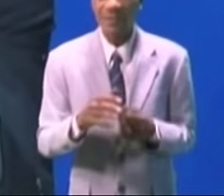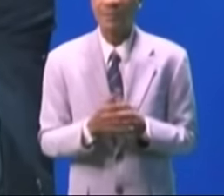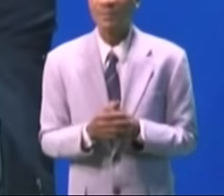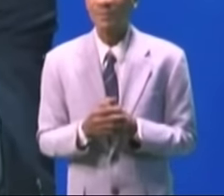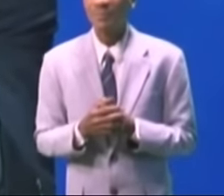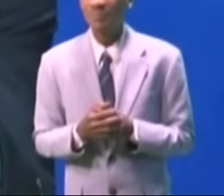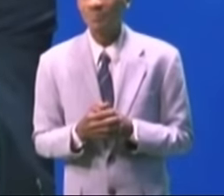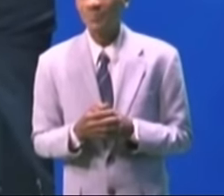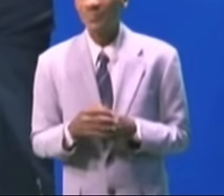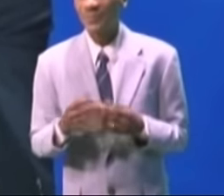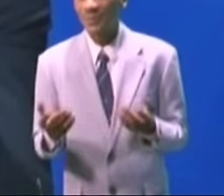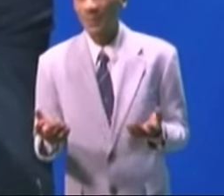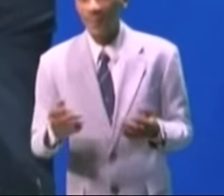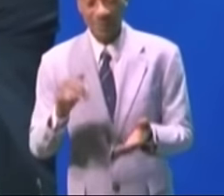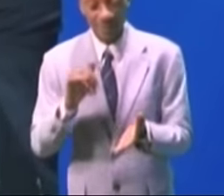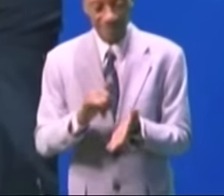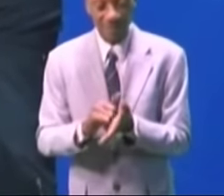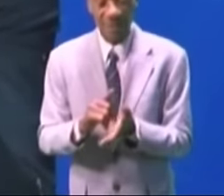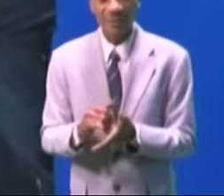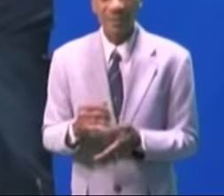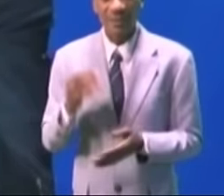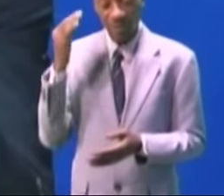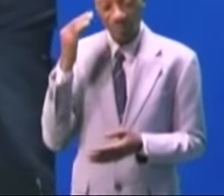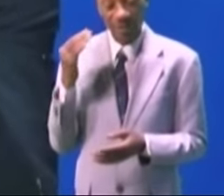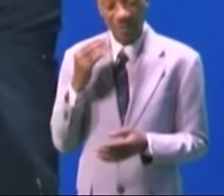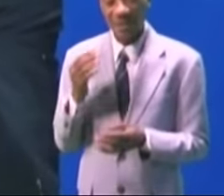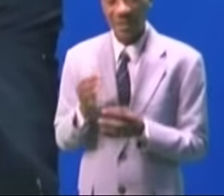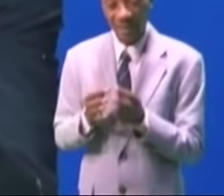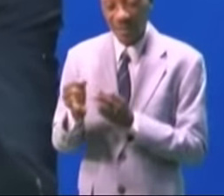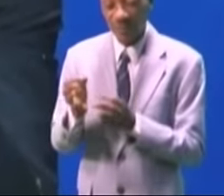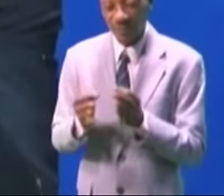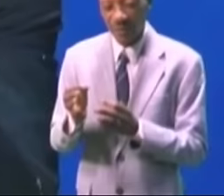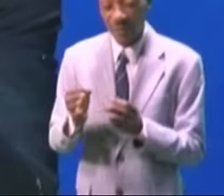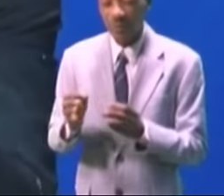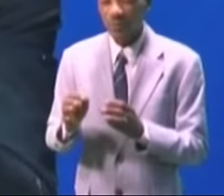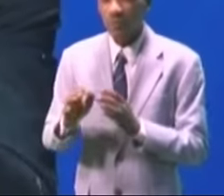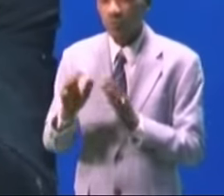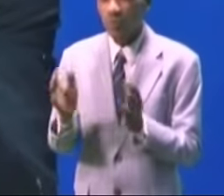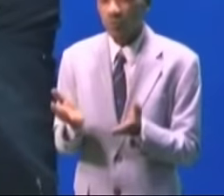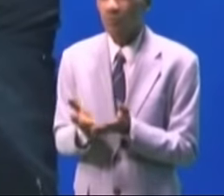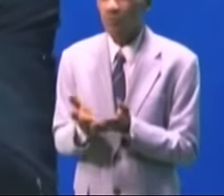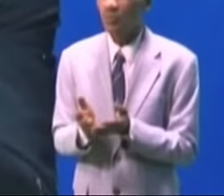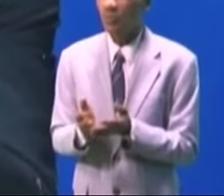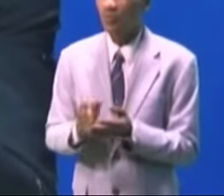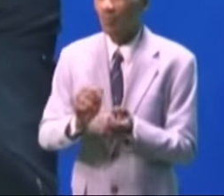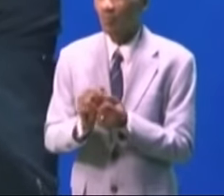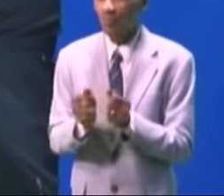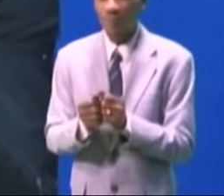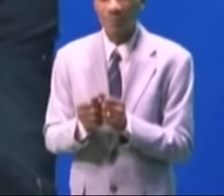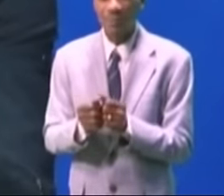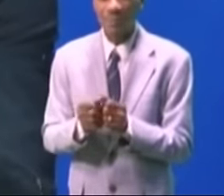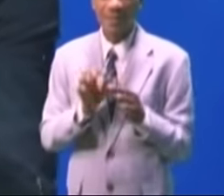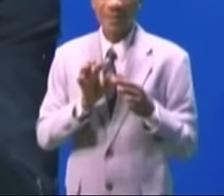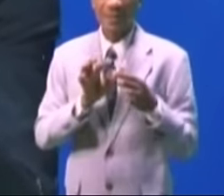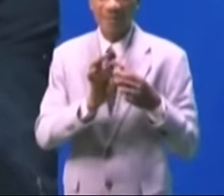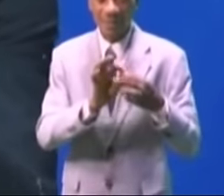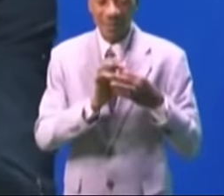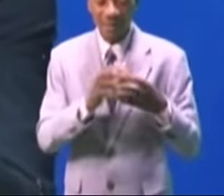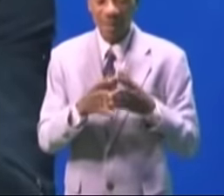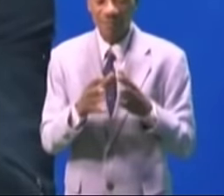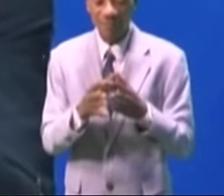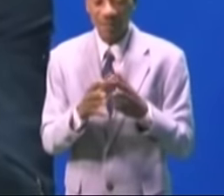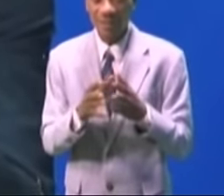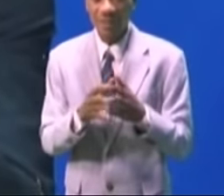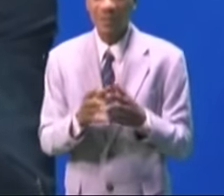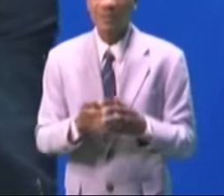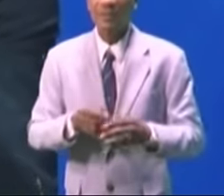nous assurer que nous faisons, comme gouvernement, tout ce que nous devons faire pour ramener la paix dans l'est